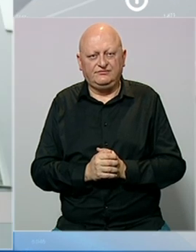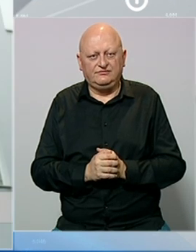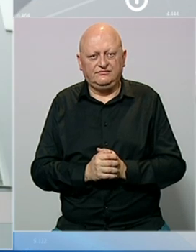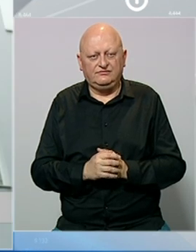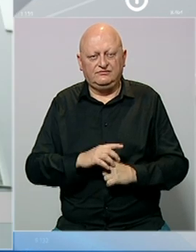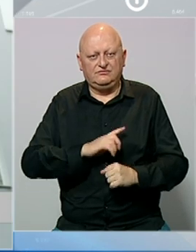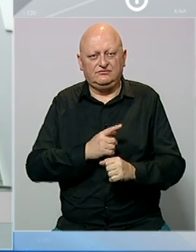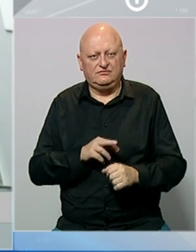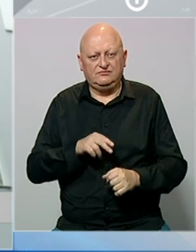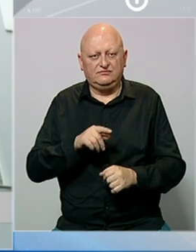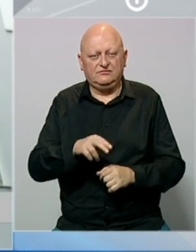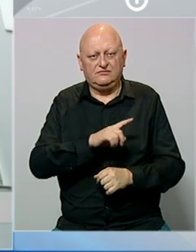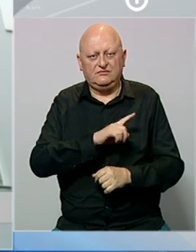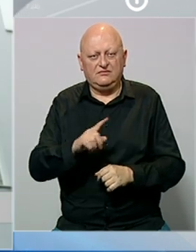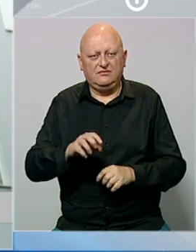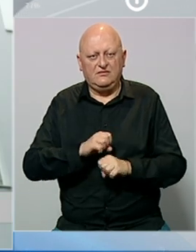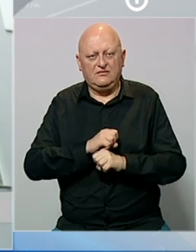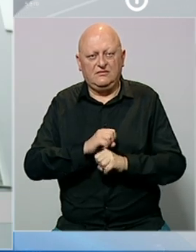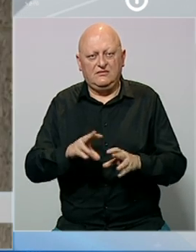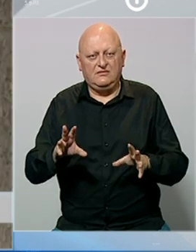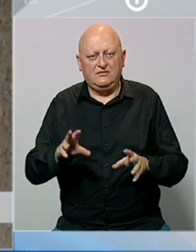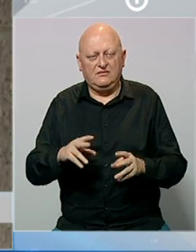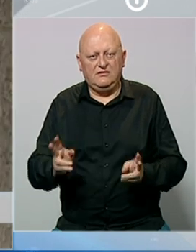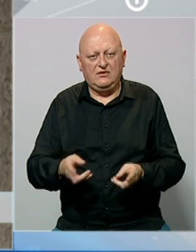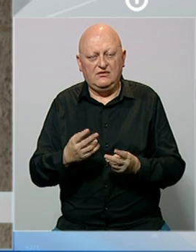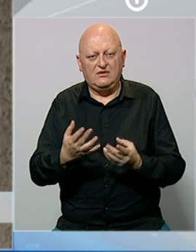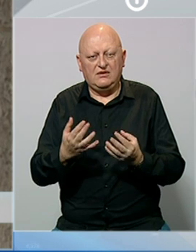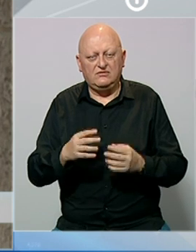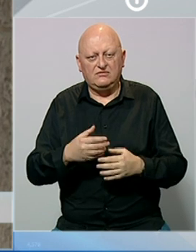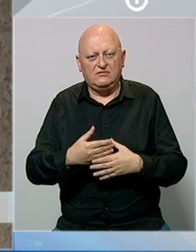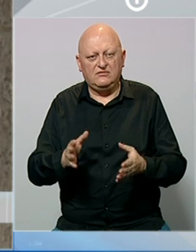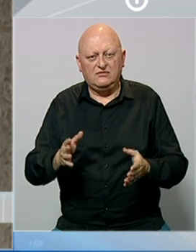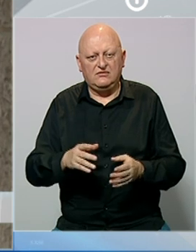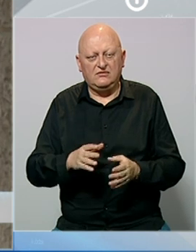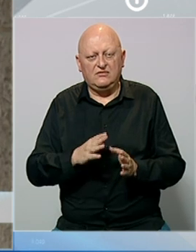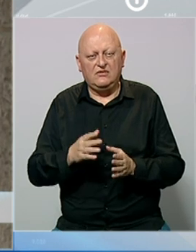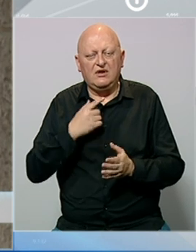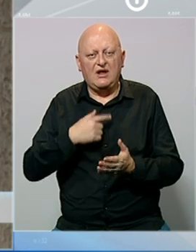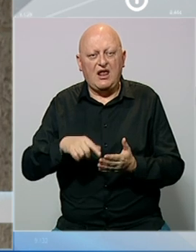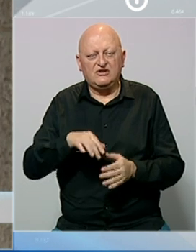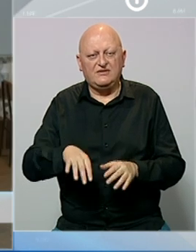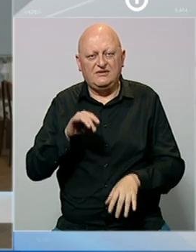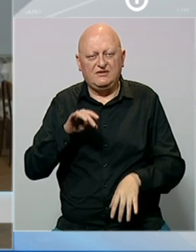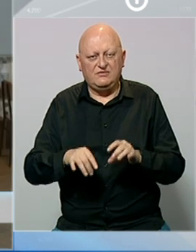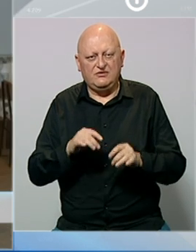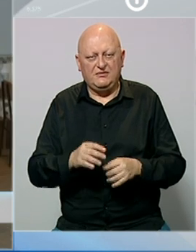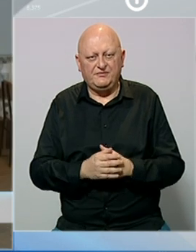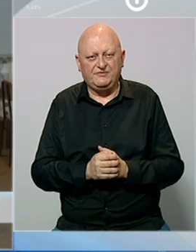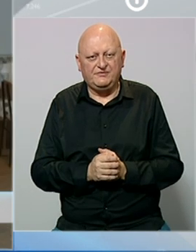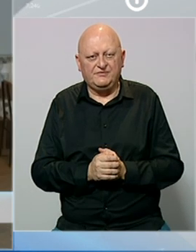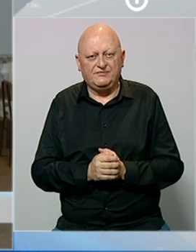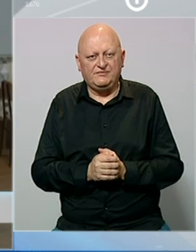Na snagu stupila zabrana objavljivanja rezultata istraživanja javnog mnijenja u svezi sa glasovanjem i izborima.